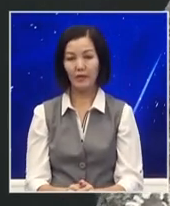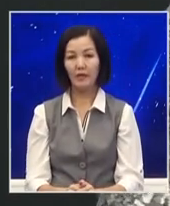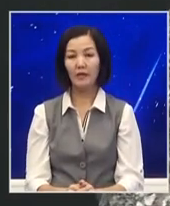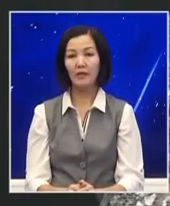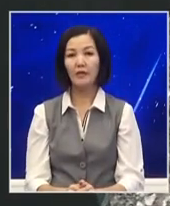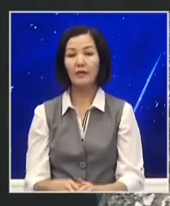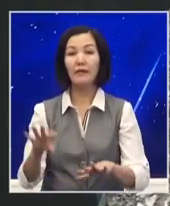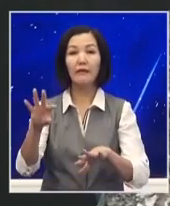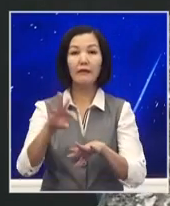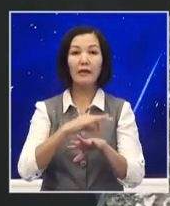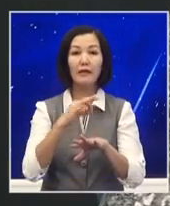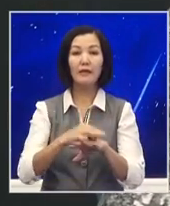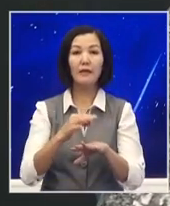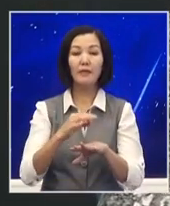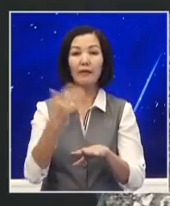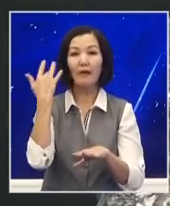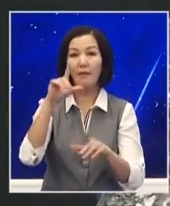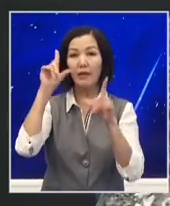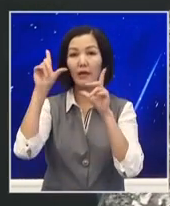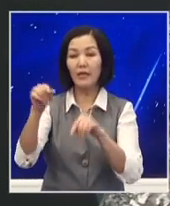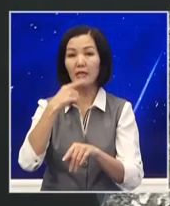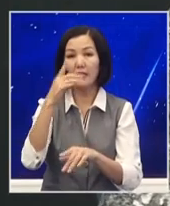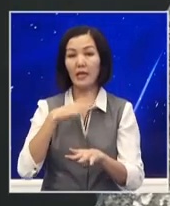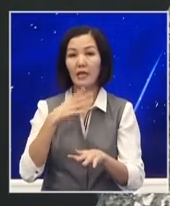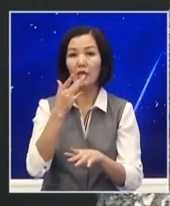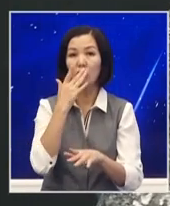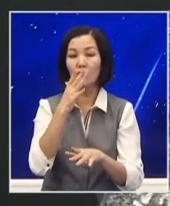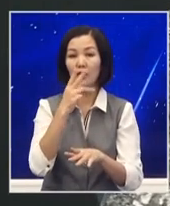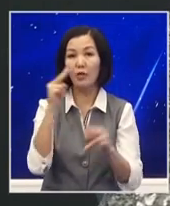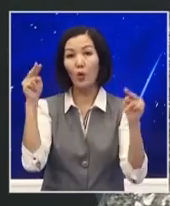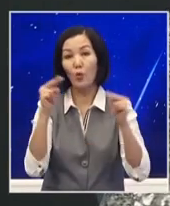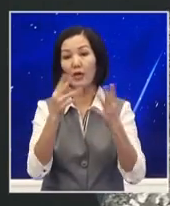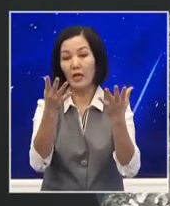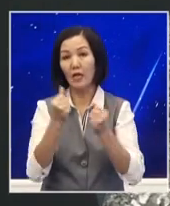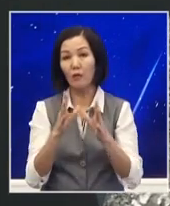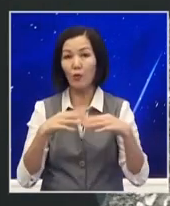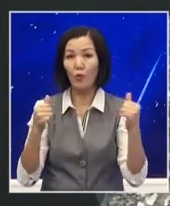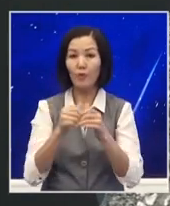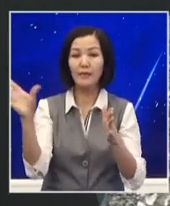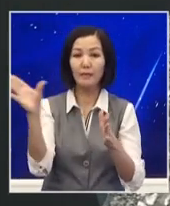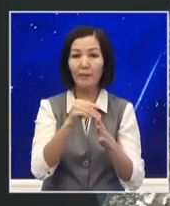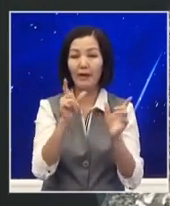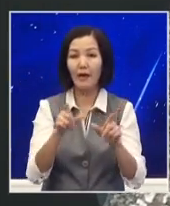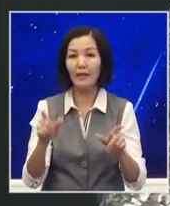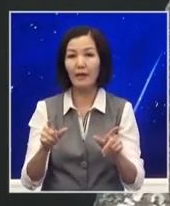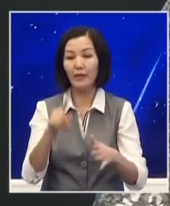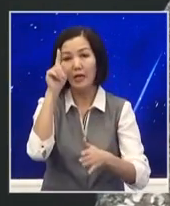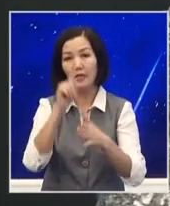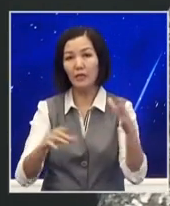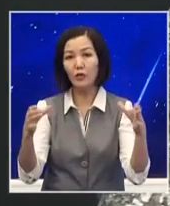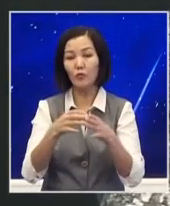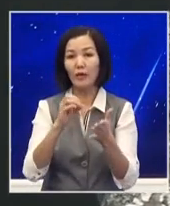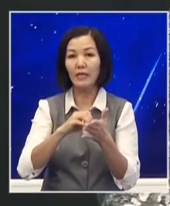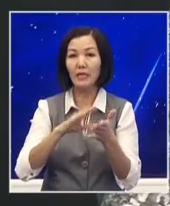Келінім Америкаға кеткенін айтты. Не үшін екенін түсінбедім. Кейін шетелде куәгерлерді қабылдау үшін отбасының барлық мүшелері осы дін ұйымына